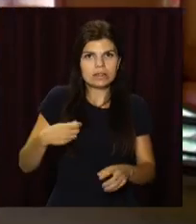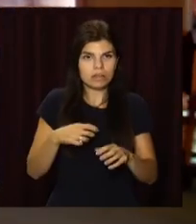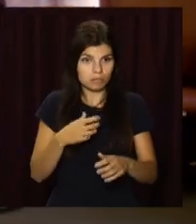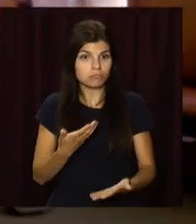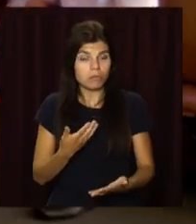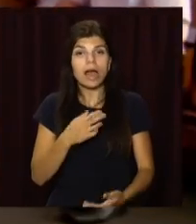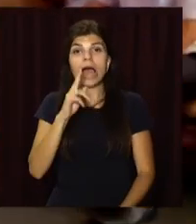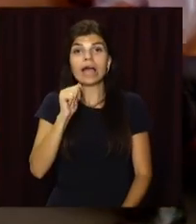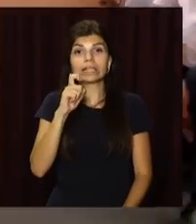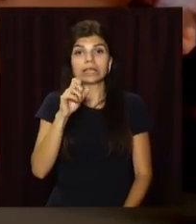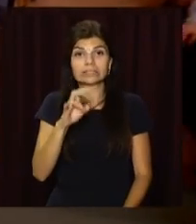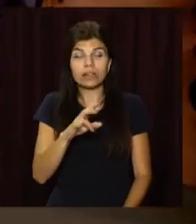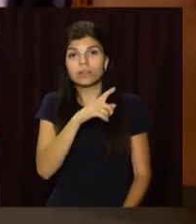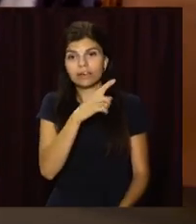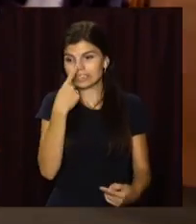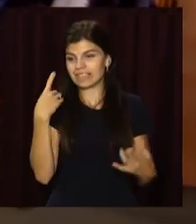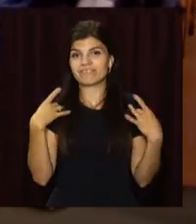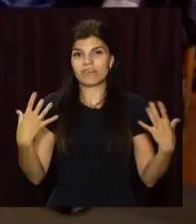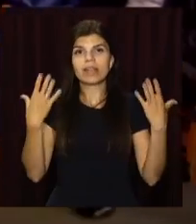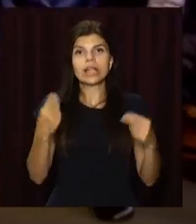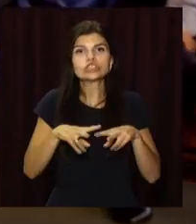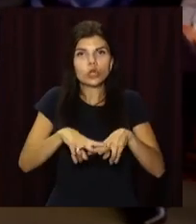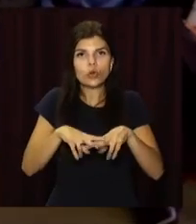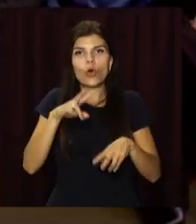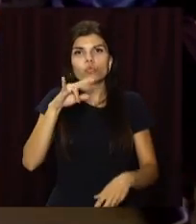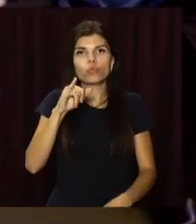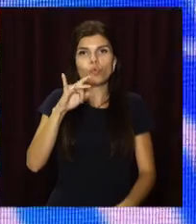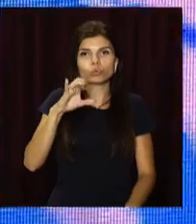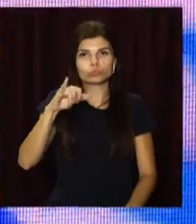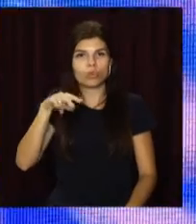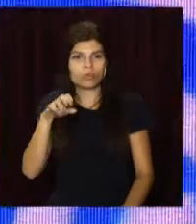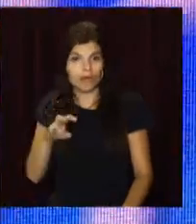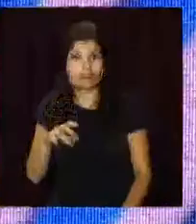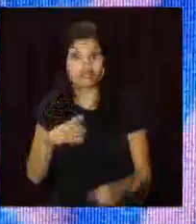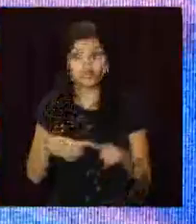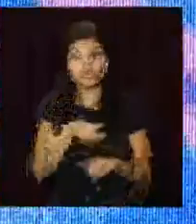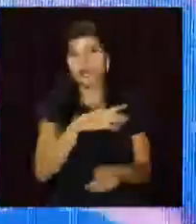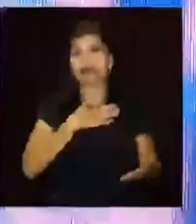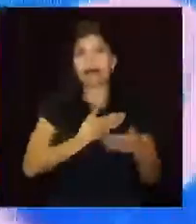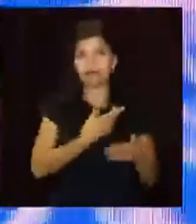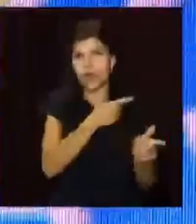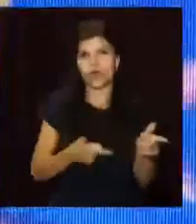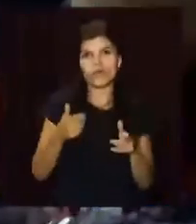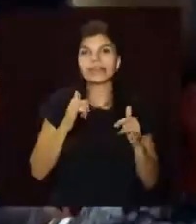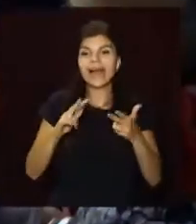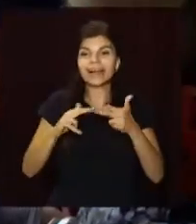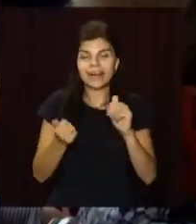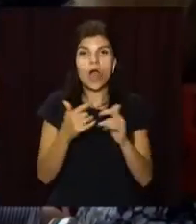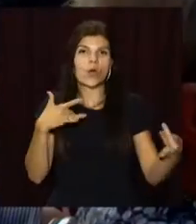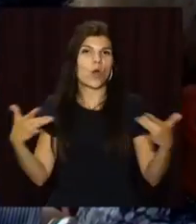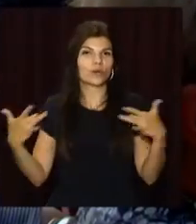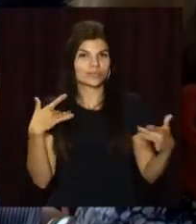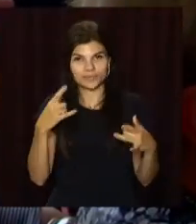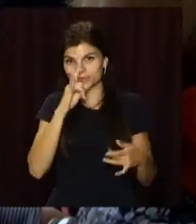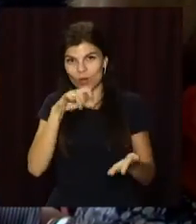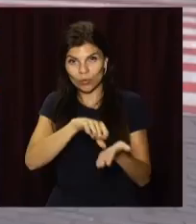У Казахстані днями відзначили державне свято – День столиці Нурсултан. Тож артисти із дружньої республіки підготували для кам'янчан концерт.